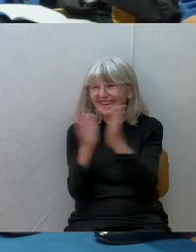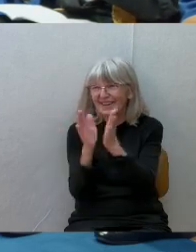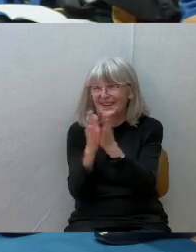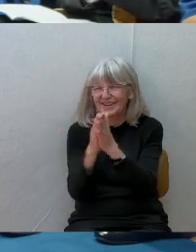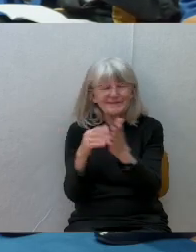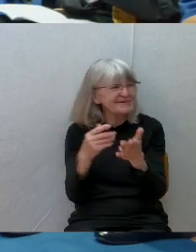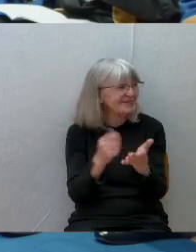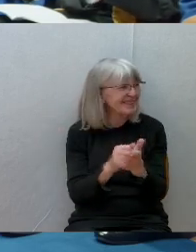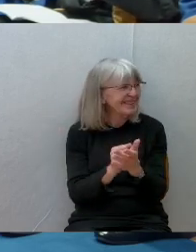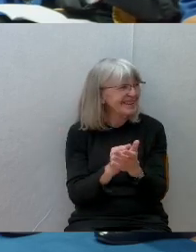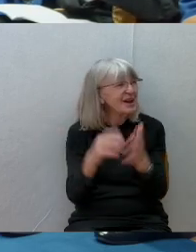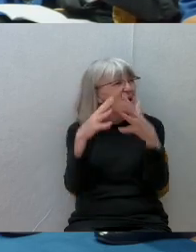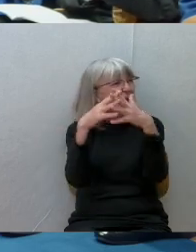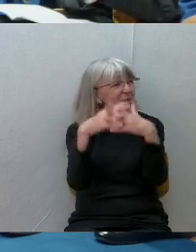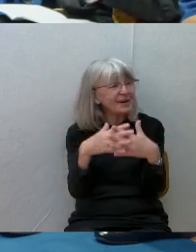William Aluko.